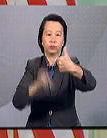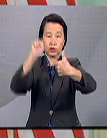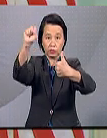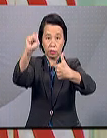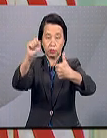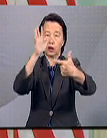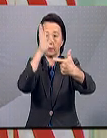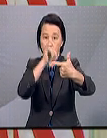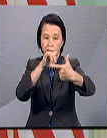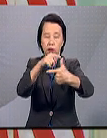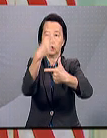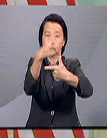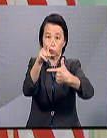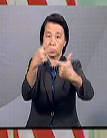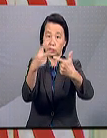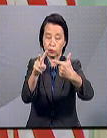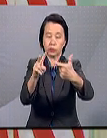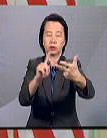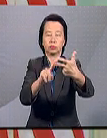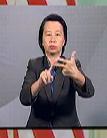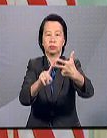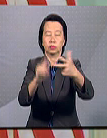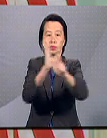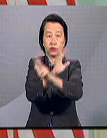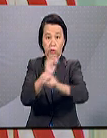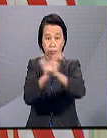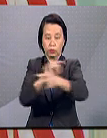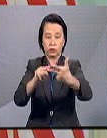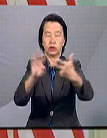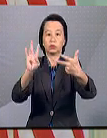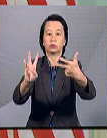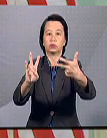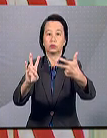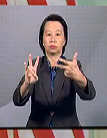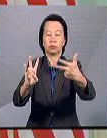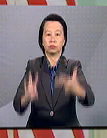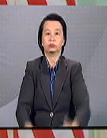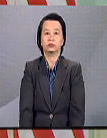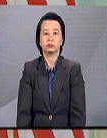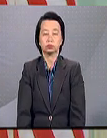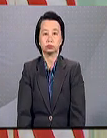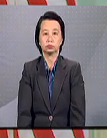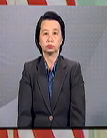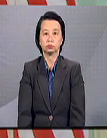dan Melaka, 12 operasi serta Sarawak, 7 operasi.